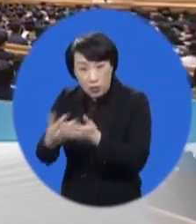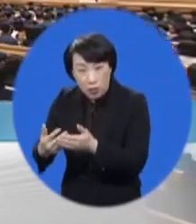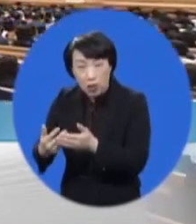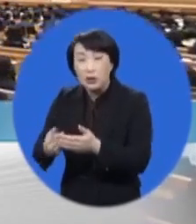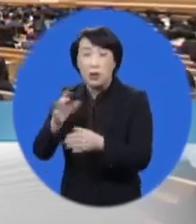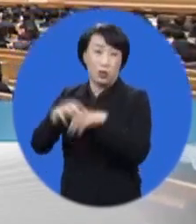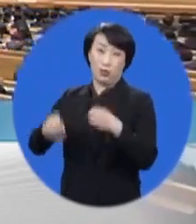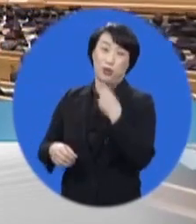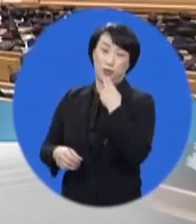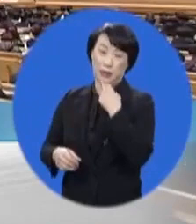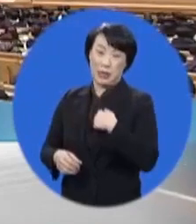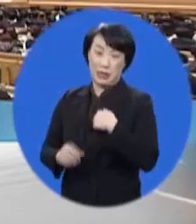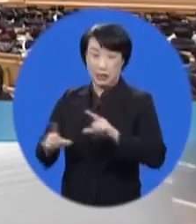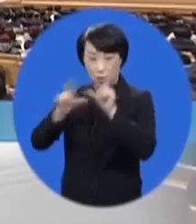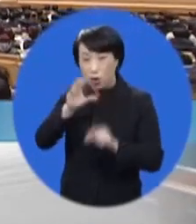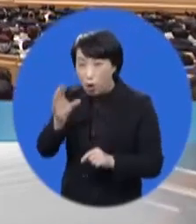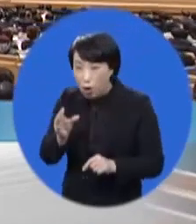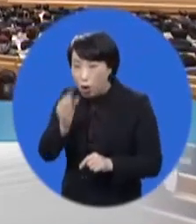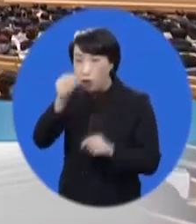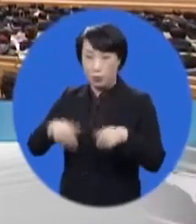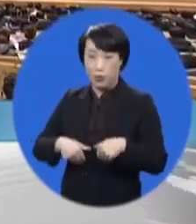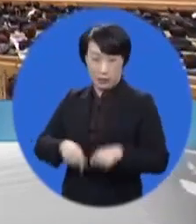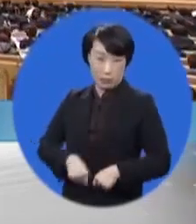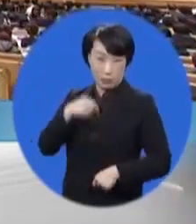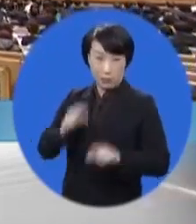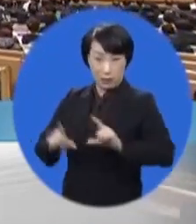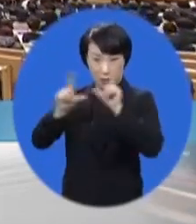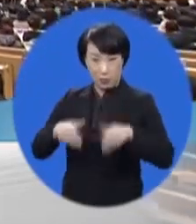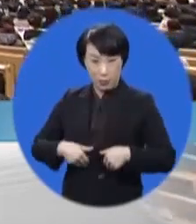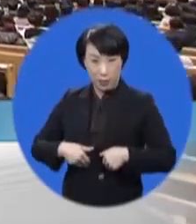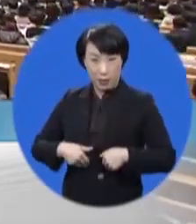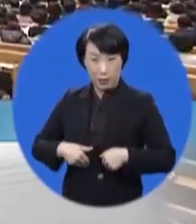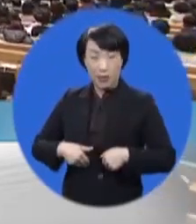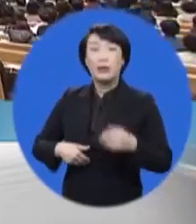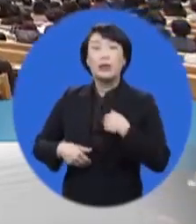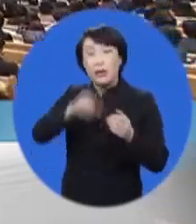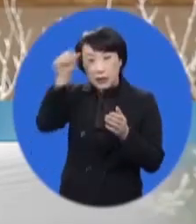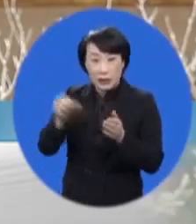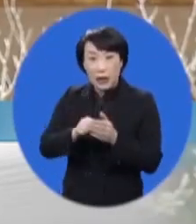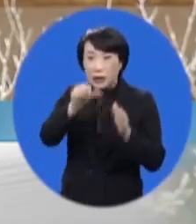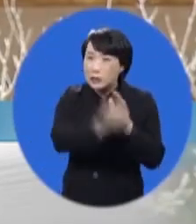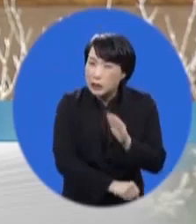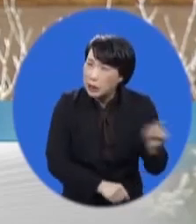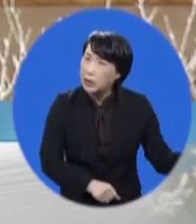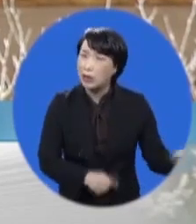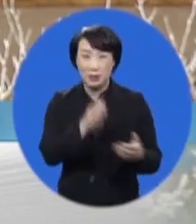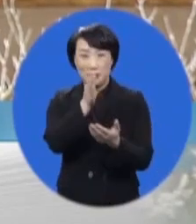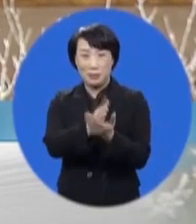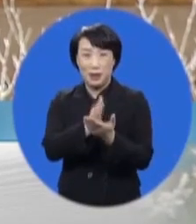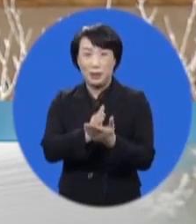헛되지 않도록 거룩하게 살아라. 의롭게 살아라. 내 인생의 실패자가 되지